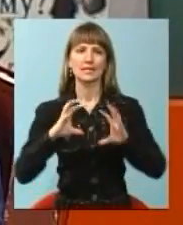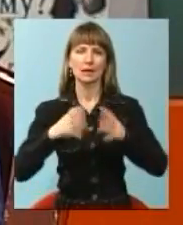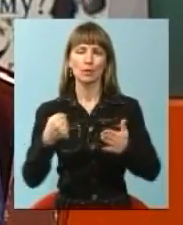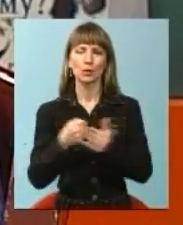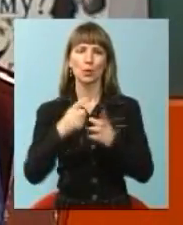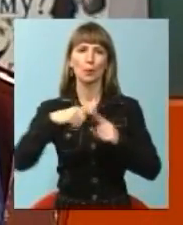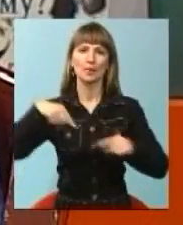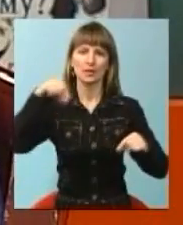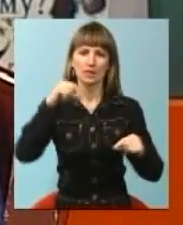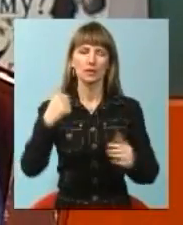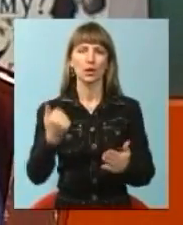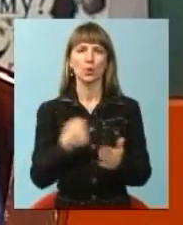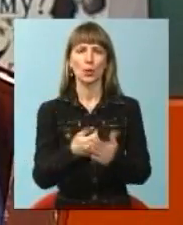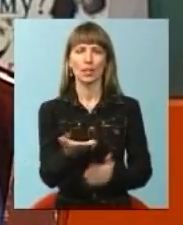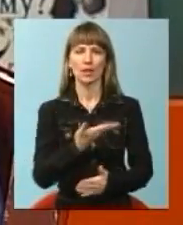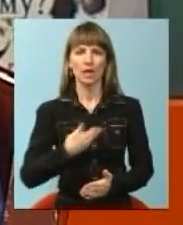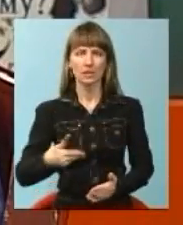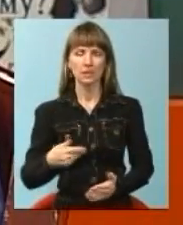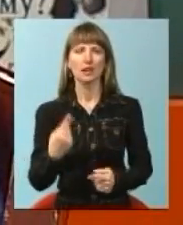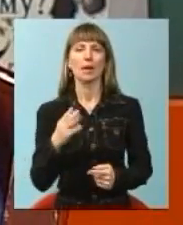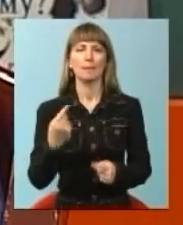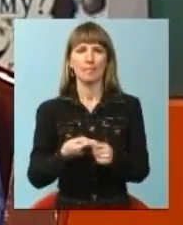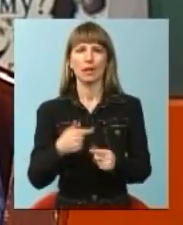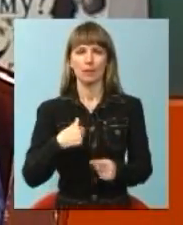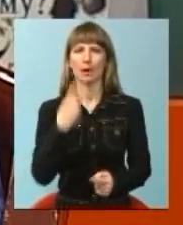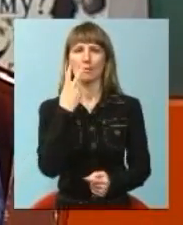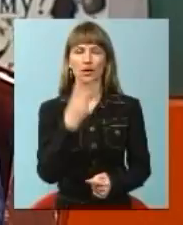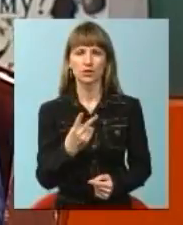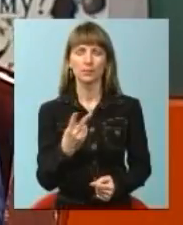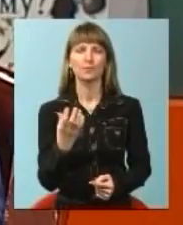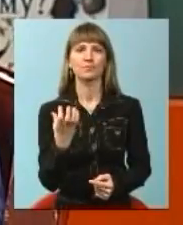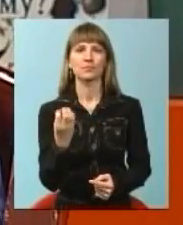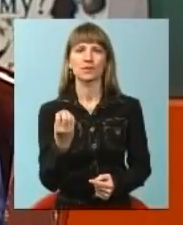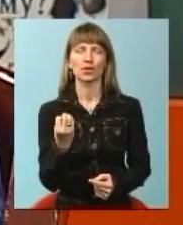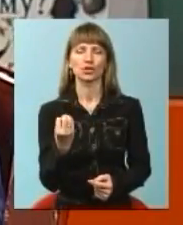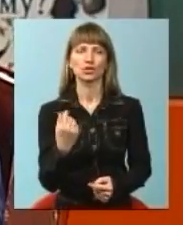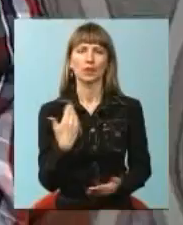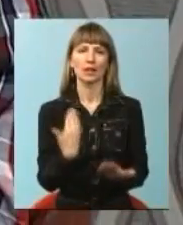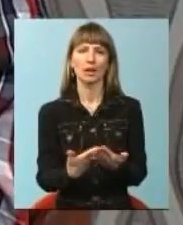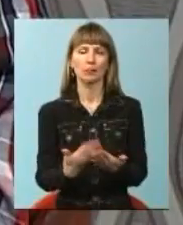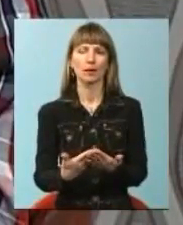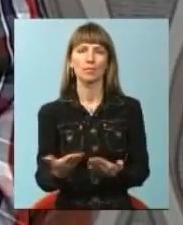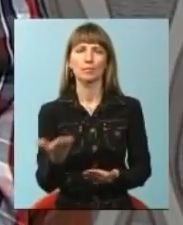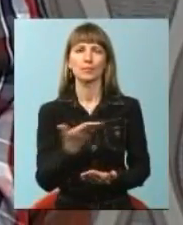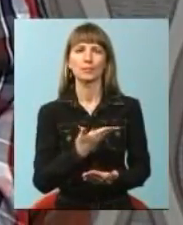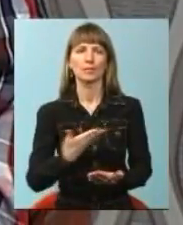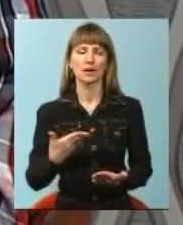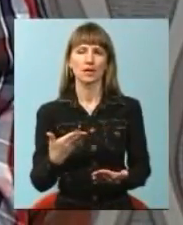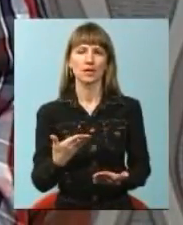і від місяця до нас. І за цього ми його і бачимо. А ще, наприклад, ми